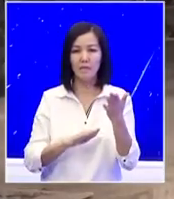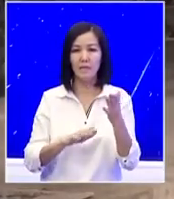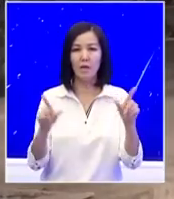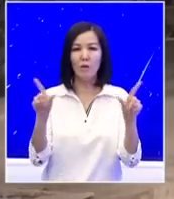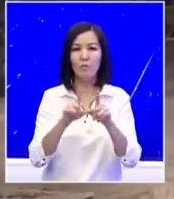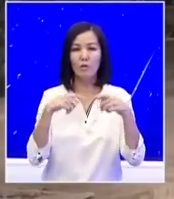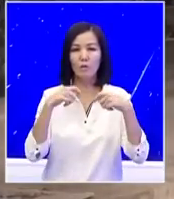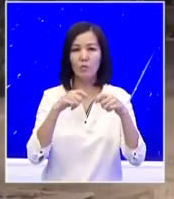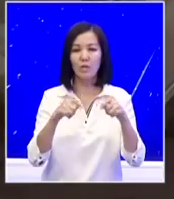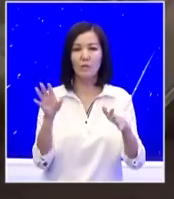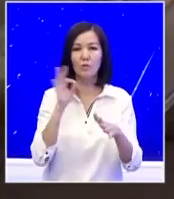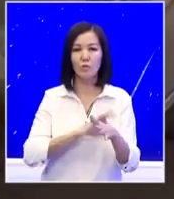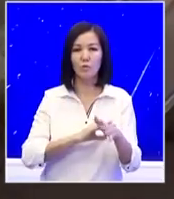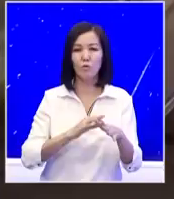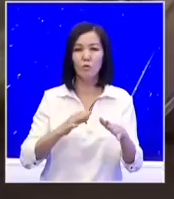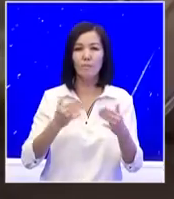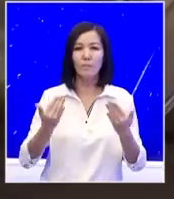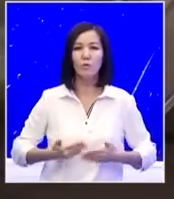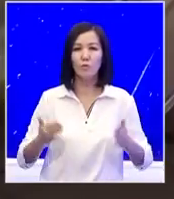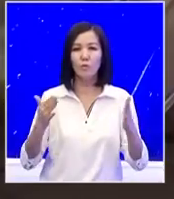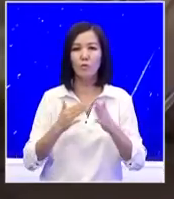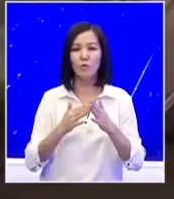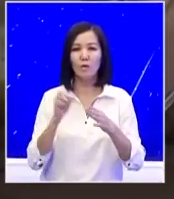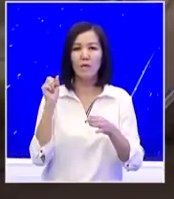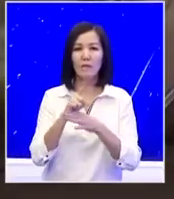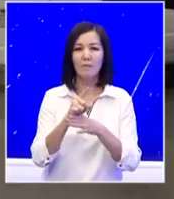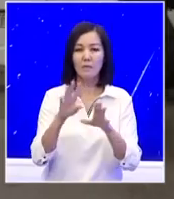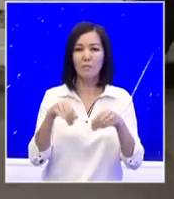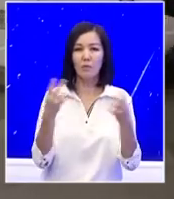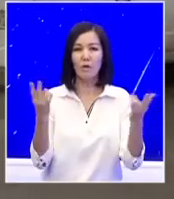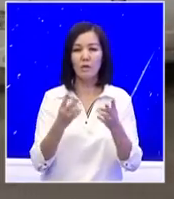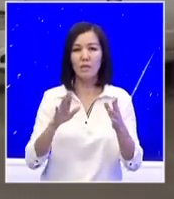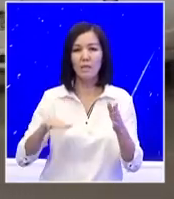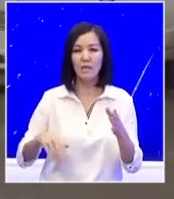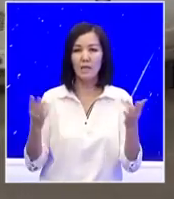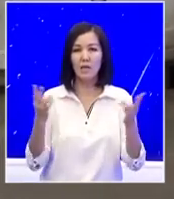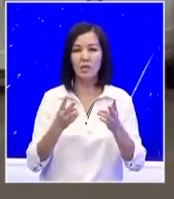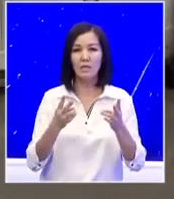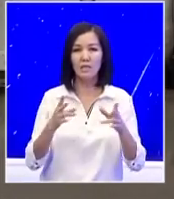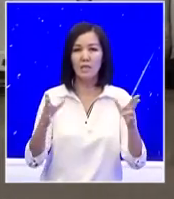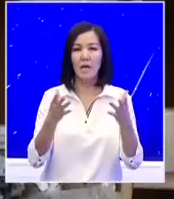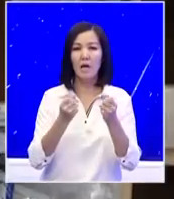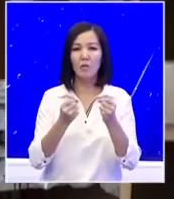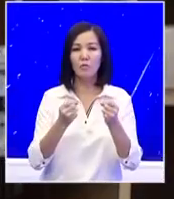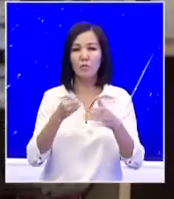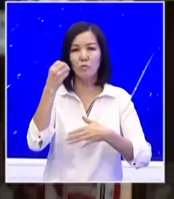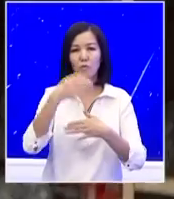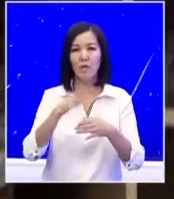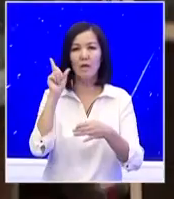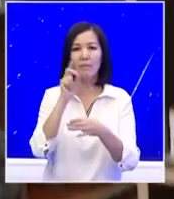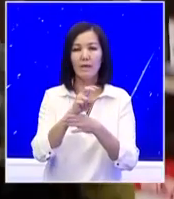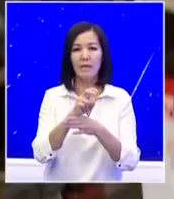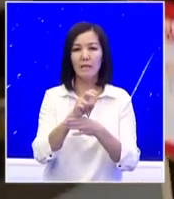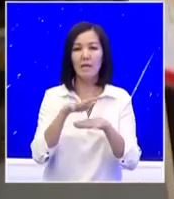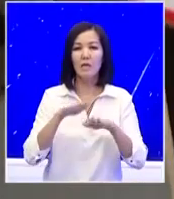Әрине, мұндай дүкендер саудасын тұтыну үшін тұрғын арнайы тапсырыс беру қажет. Кейін қажеттісін алу үшін ғана орталыққа барады.